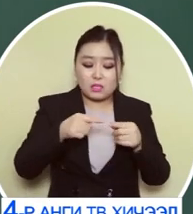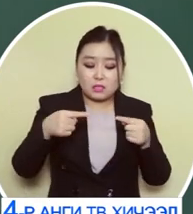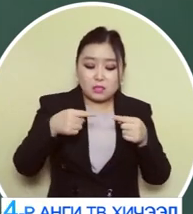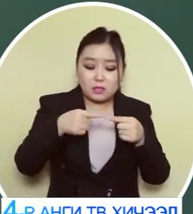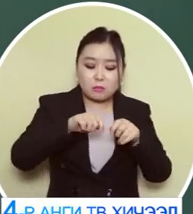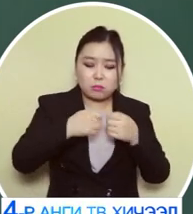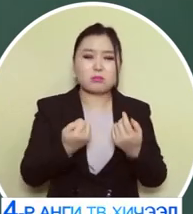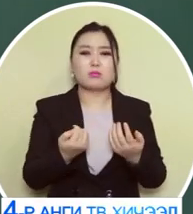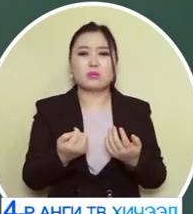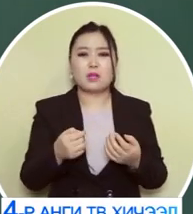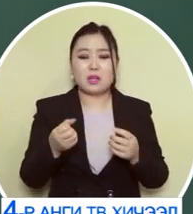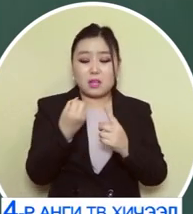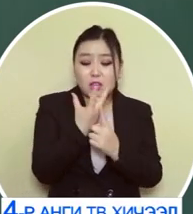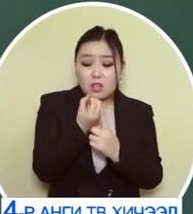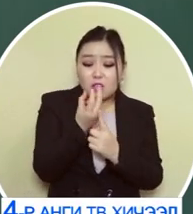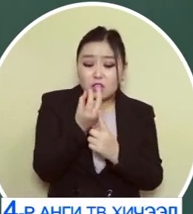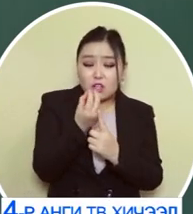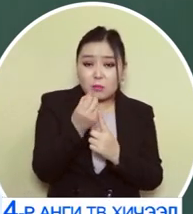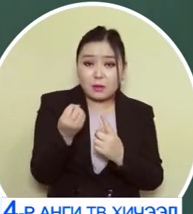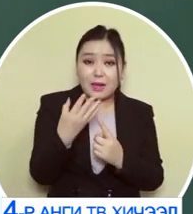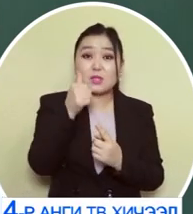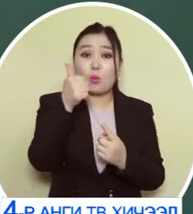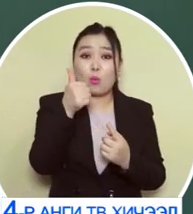Жанбайды. Және онда не істеуіміз керек?